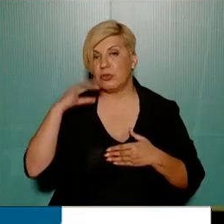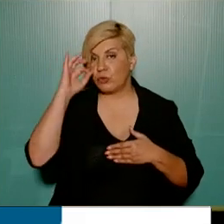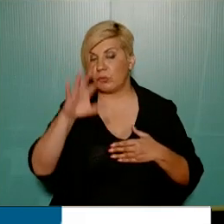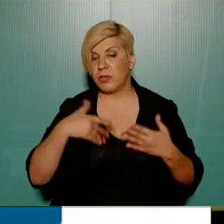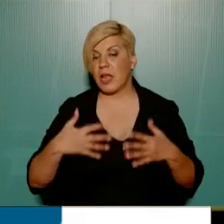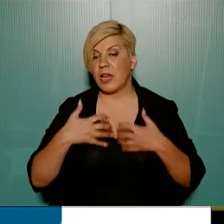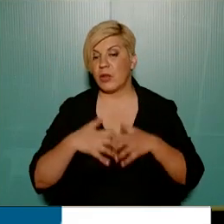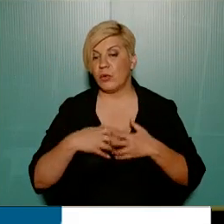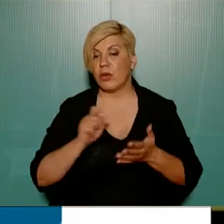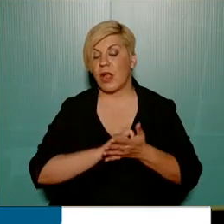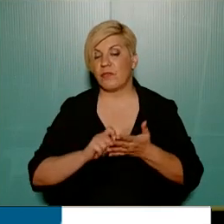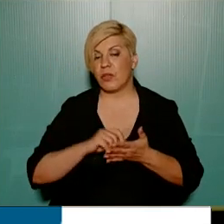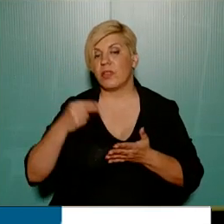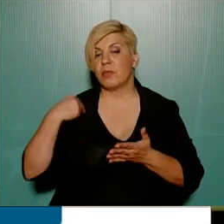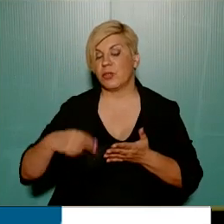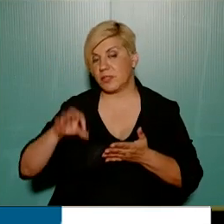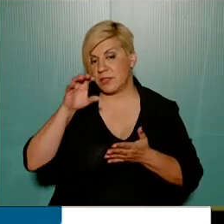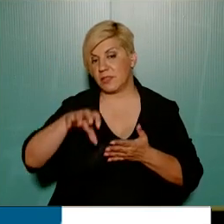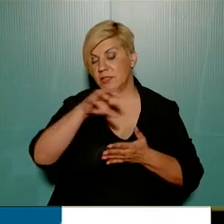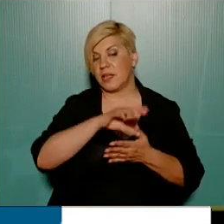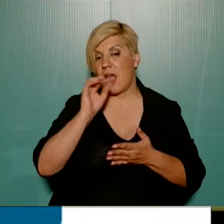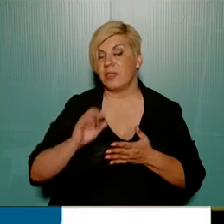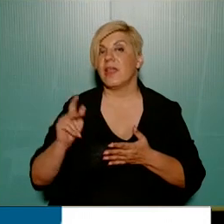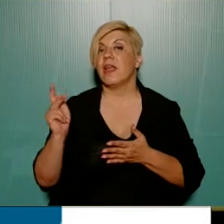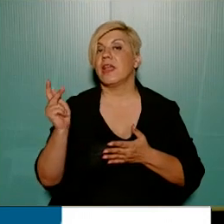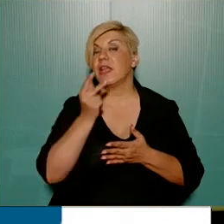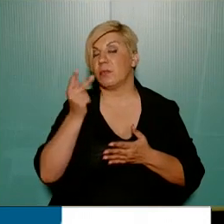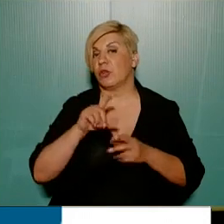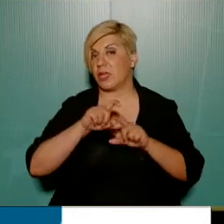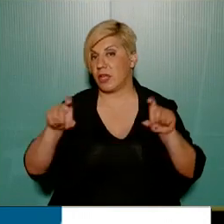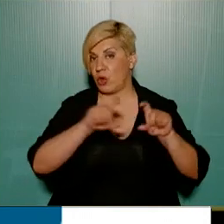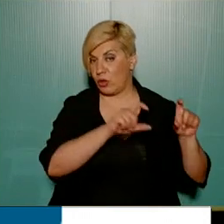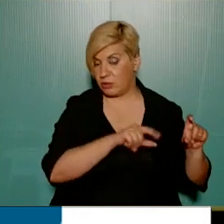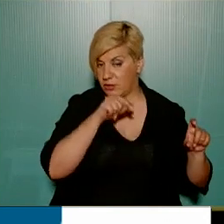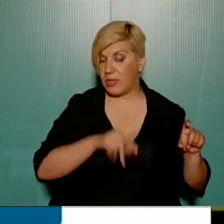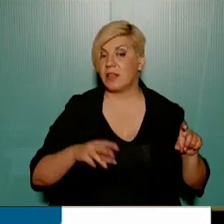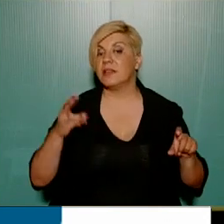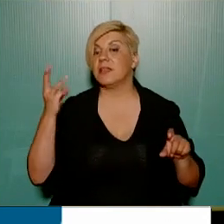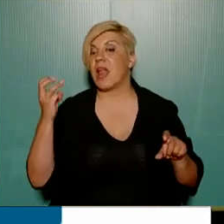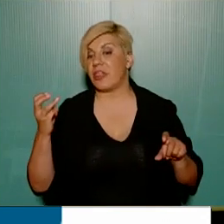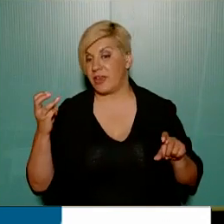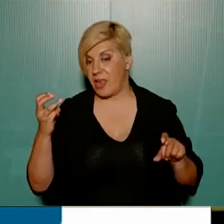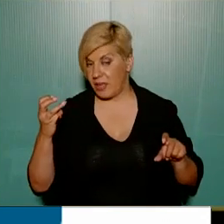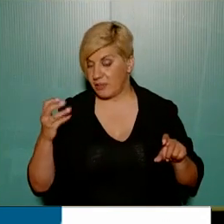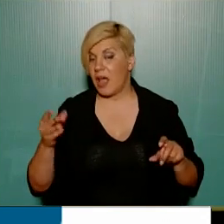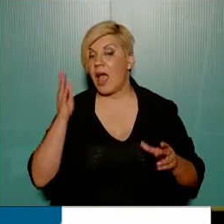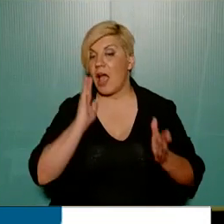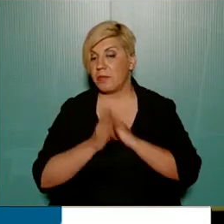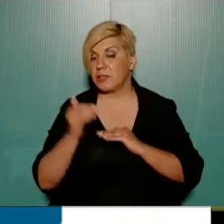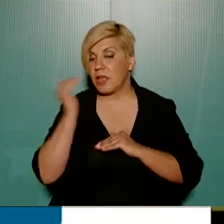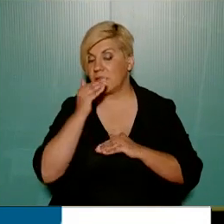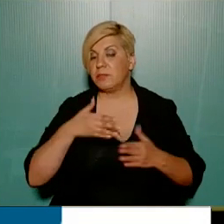είναι η λειτουργία γραφείου Δημοτικής Αστυνομίας σε κάθε δημοτική κοινότητα και την ενότητα της Τριανδρίας, για αμεσότερη και